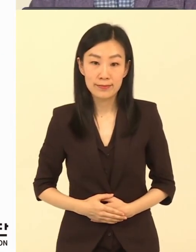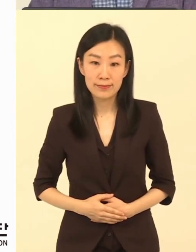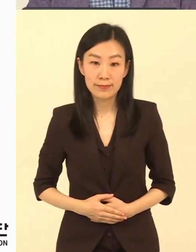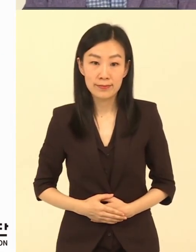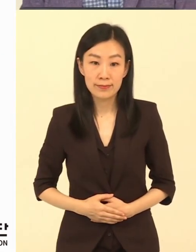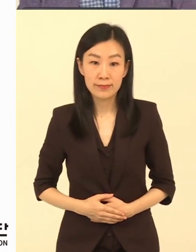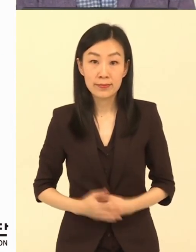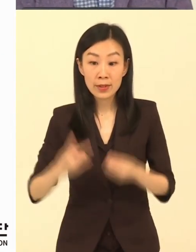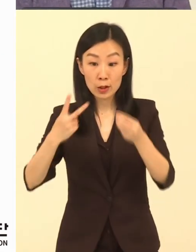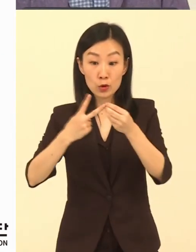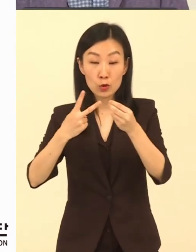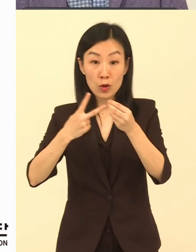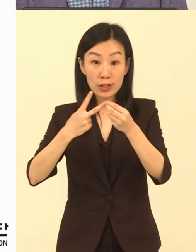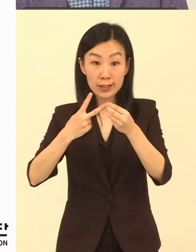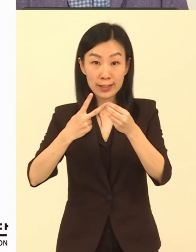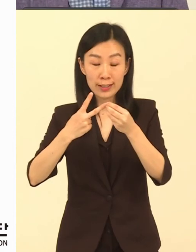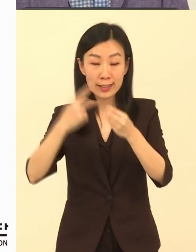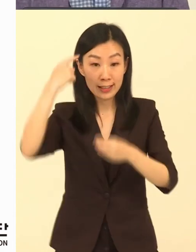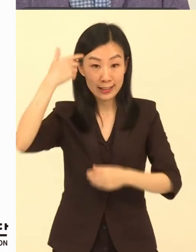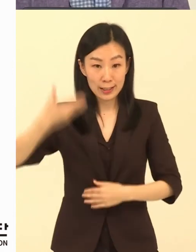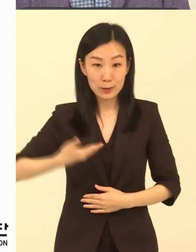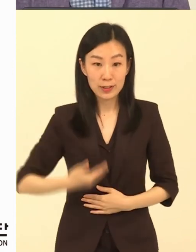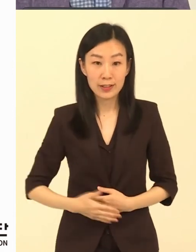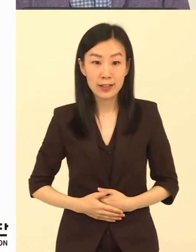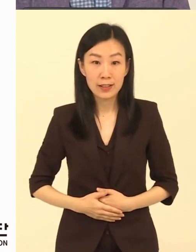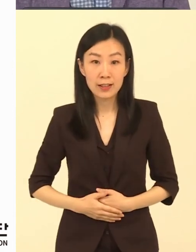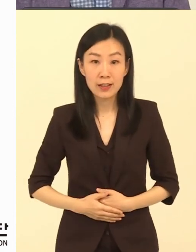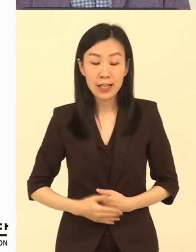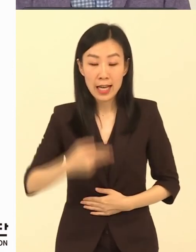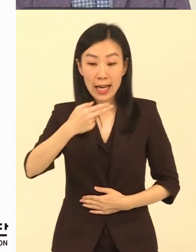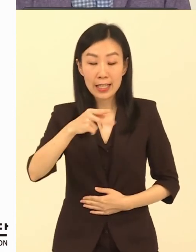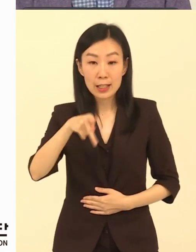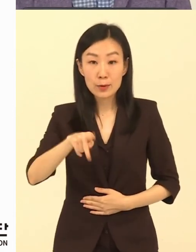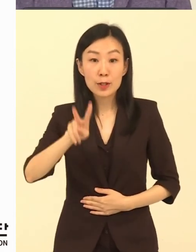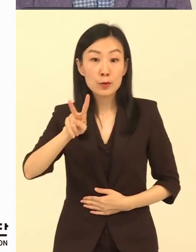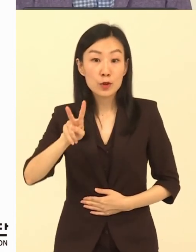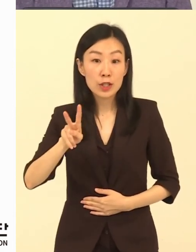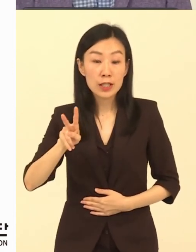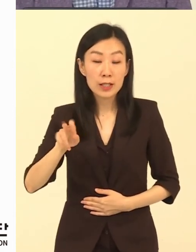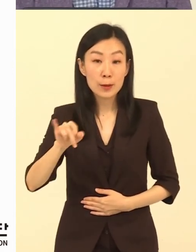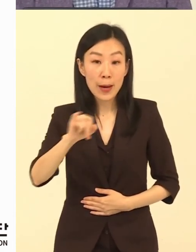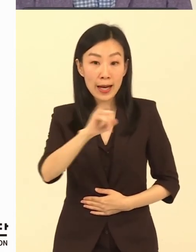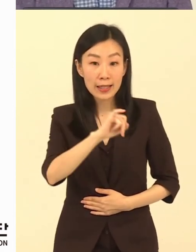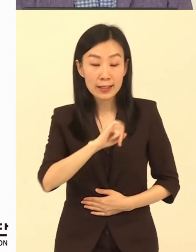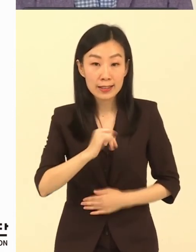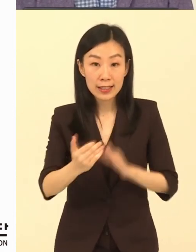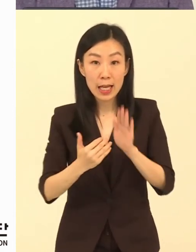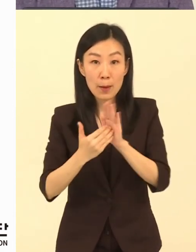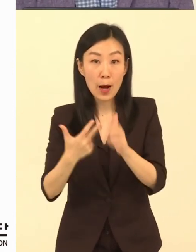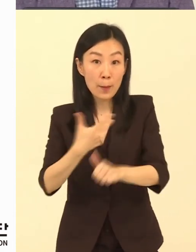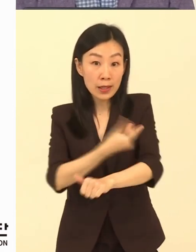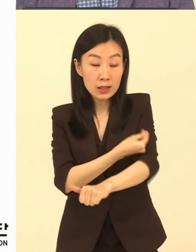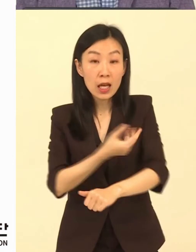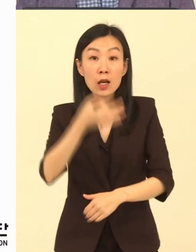두 번째 질문입니다. 인유두종 바이러스 예방 백신은 효과가 있는지요?